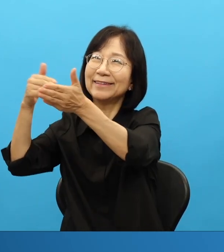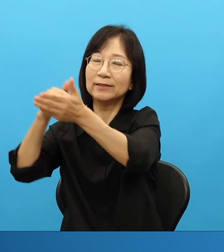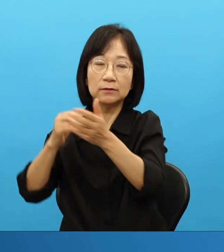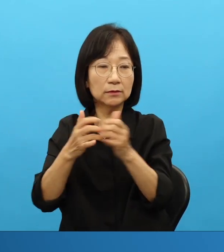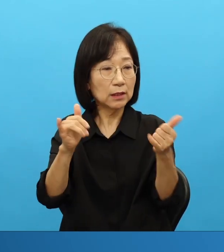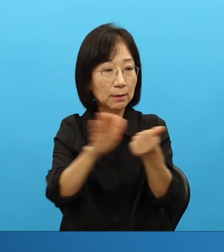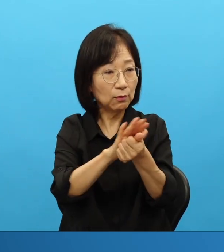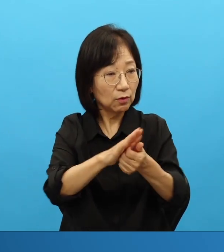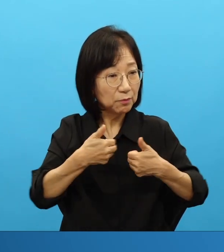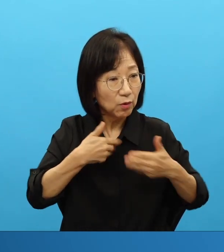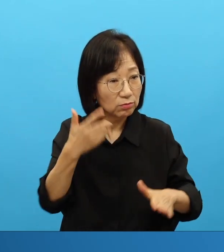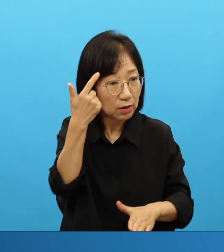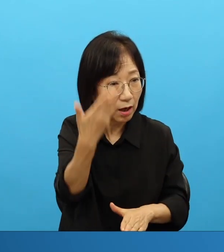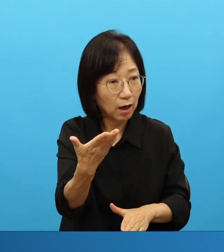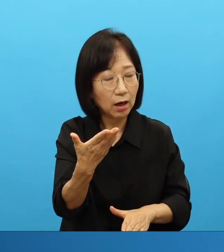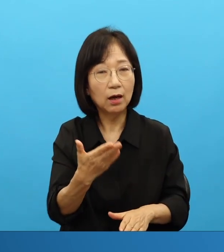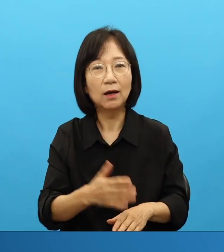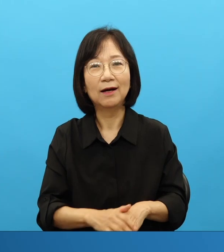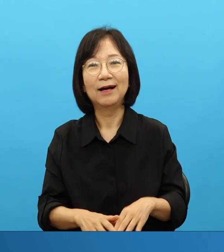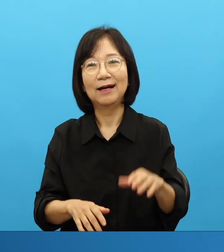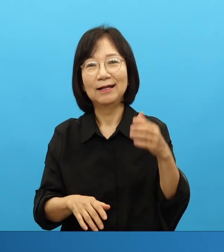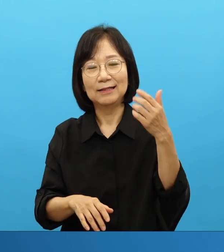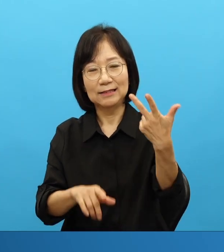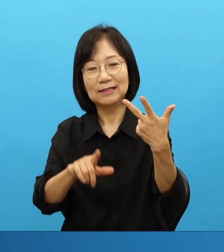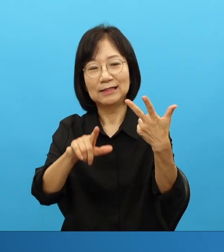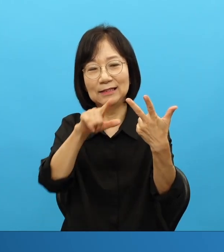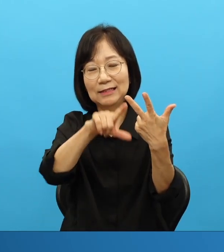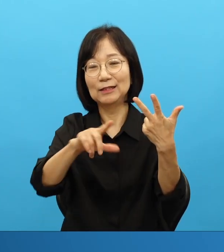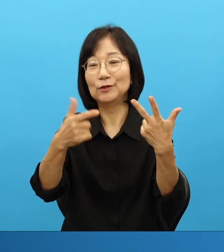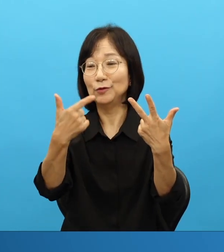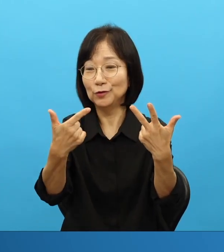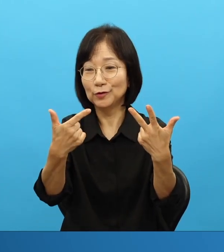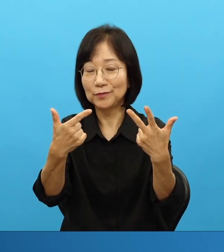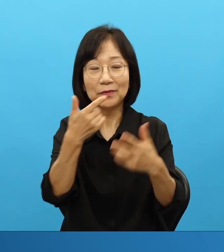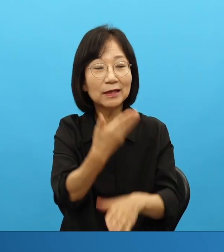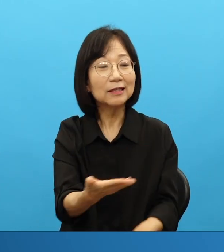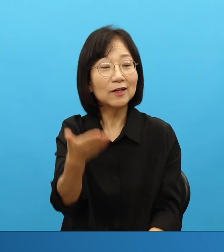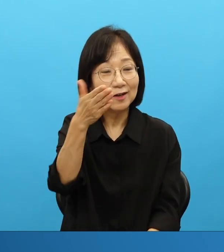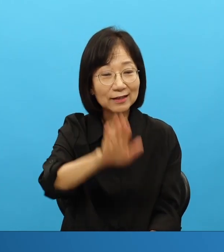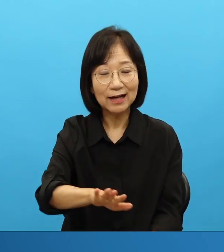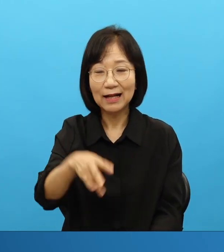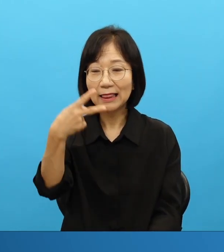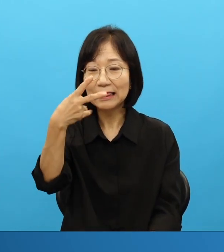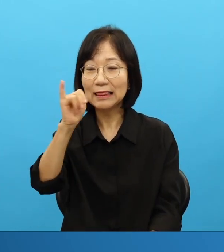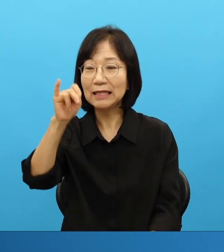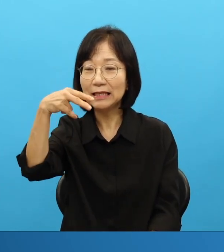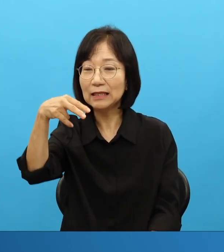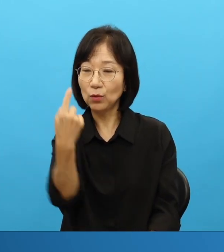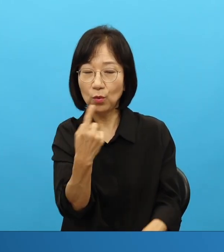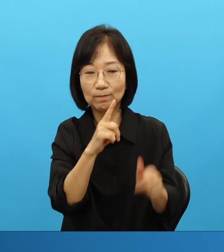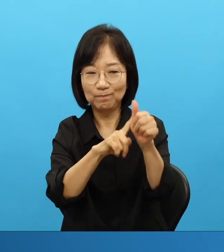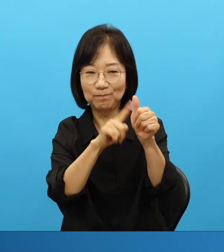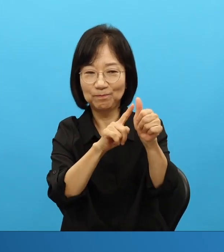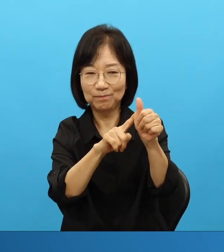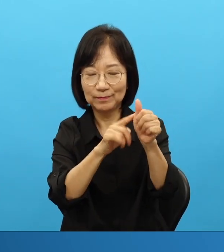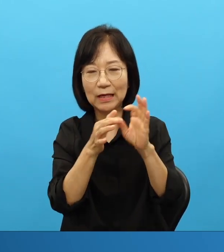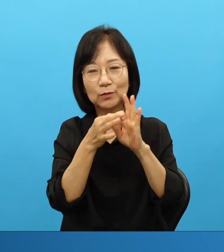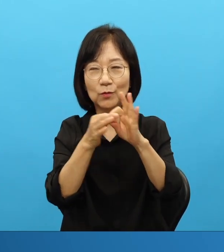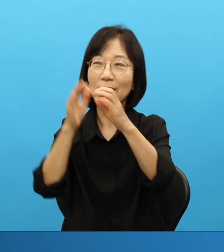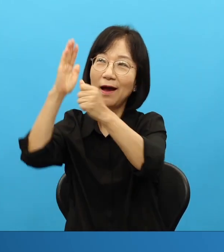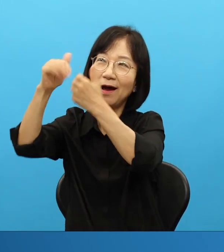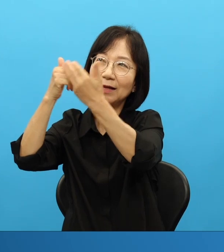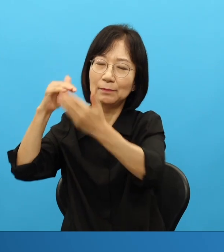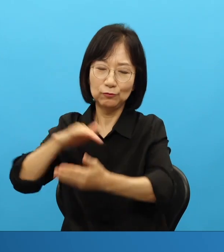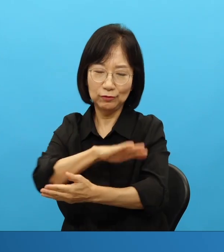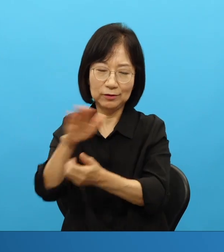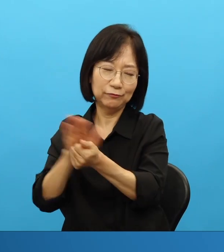나와 있습니다. It says in verse 6. 그러나 디도를 통해 하나님이 우리를 위로하셨다고 되어 있어요. It says,